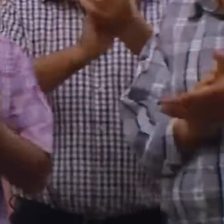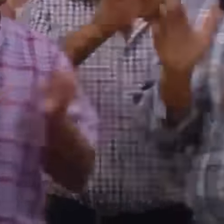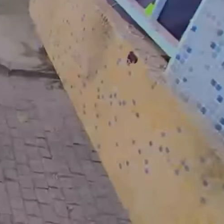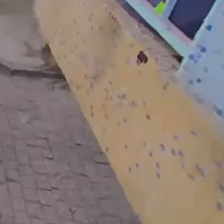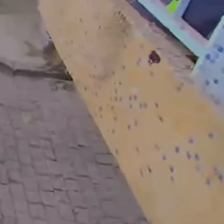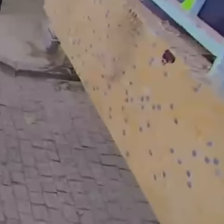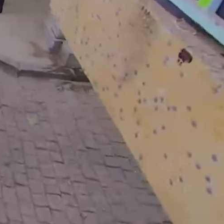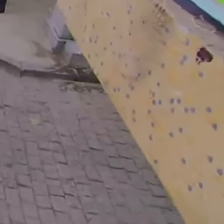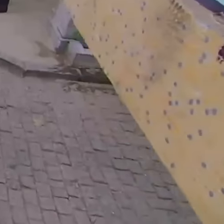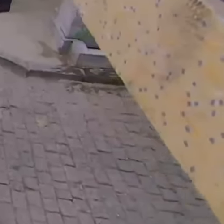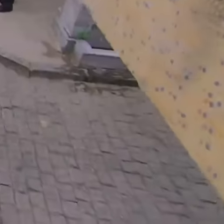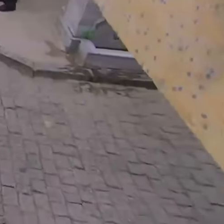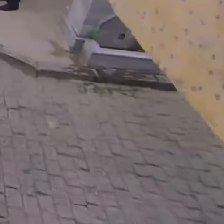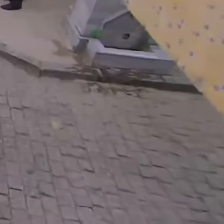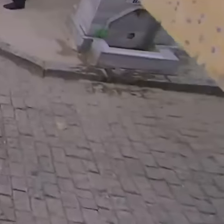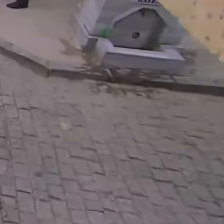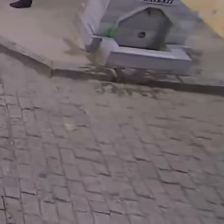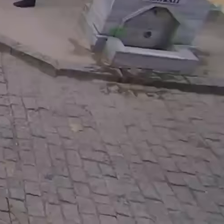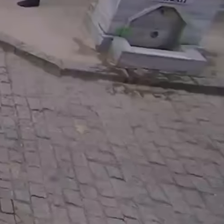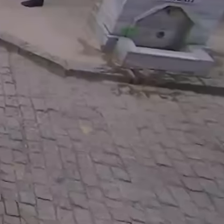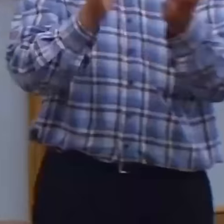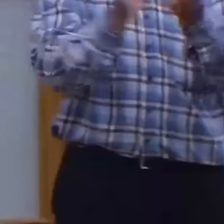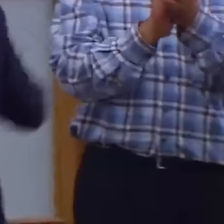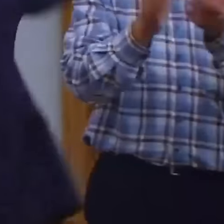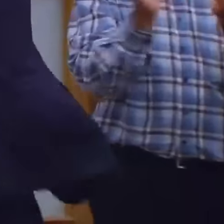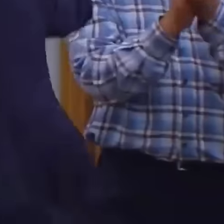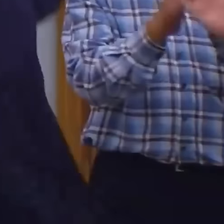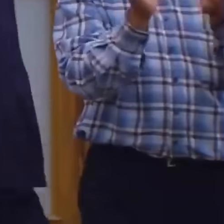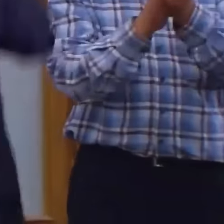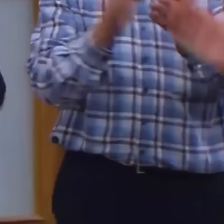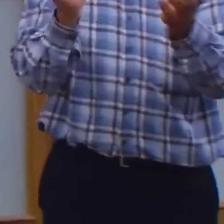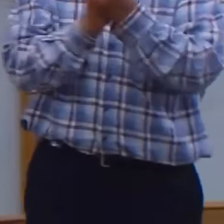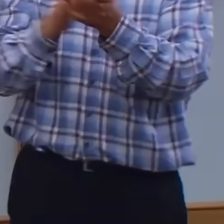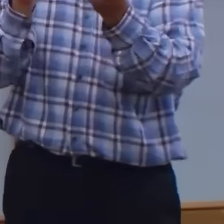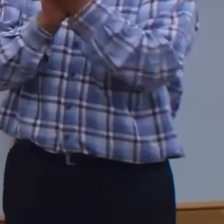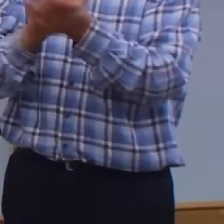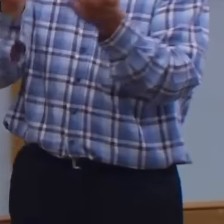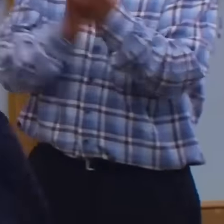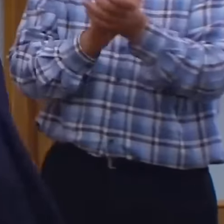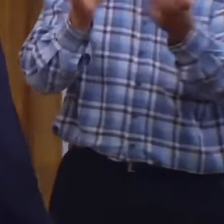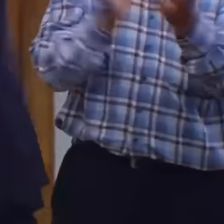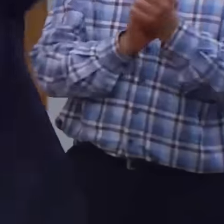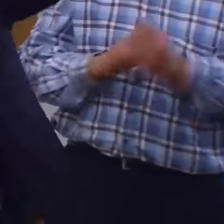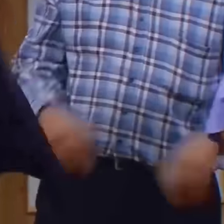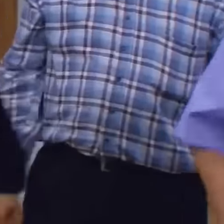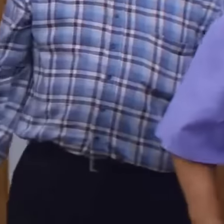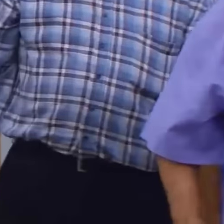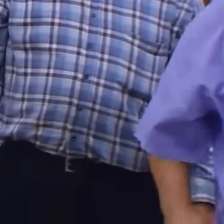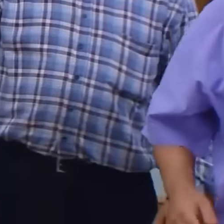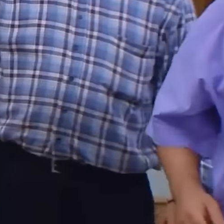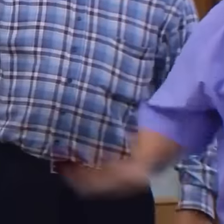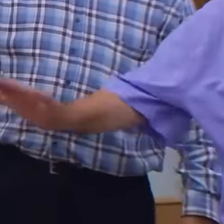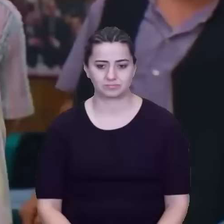Kolları iki yana açık oynayan Suat Sami'ye yaklaştı. Ellerinden tuttu, onu da oynatıyor. Şarkı bitince ellerini bırakıp önüne